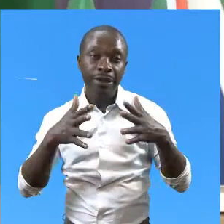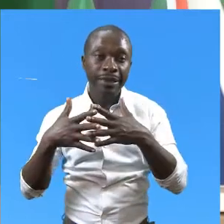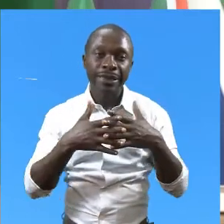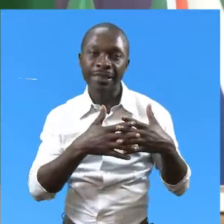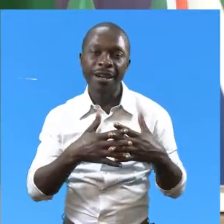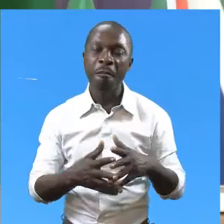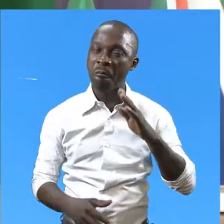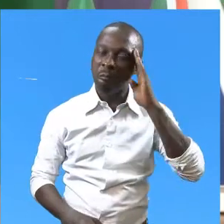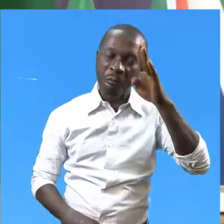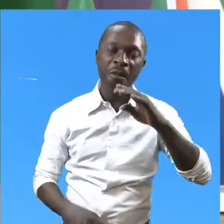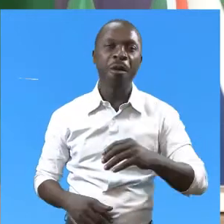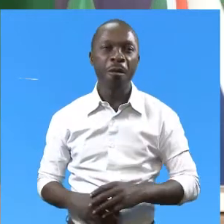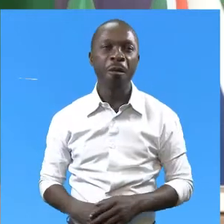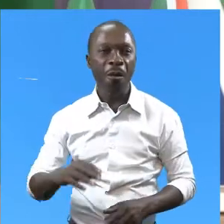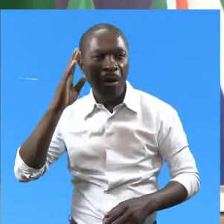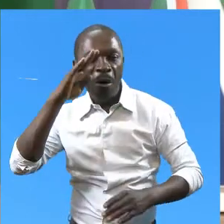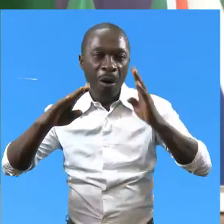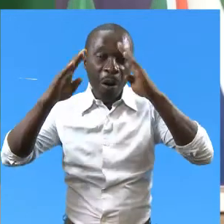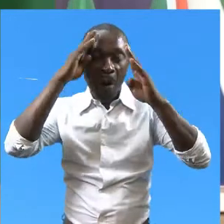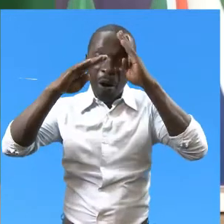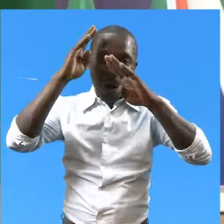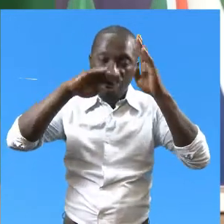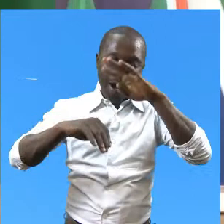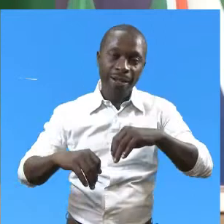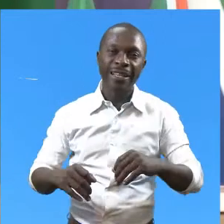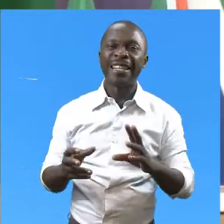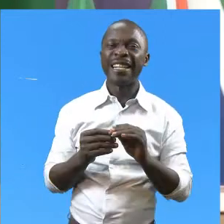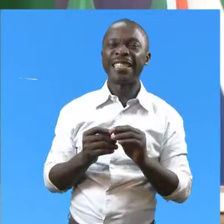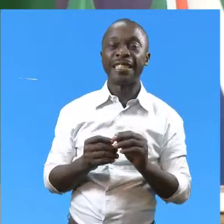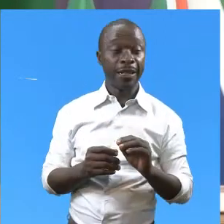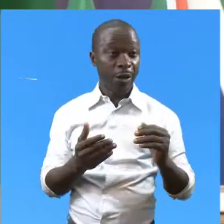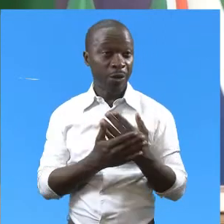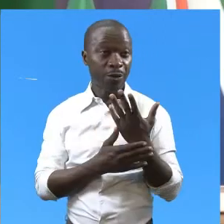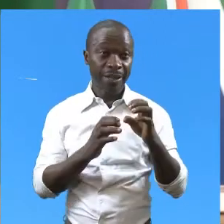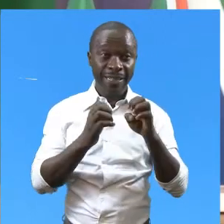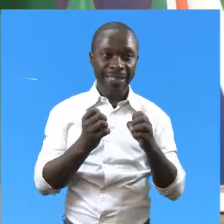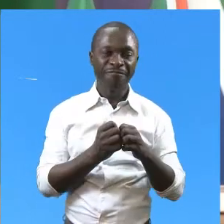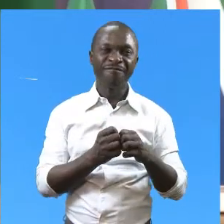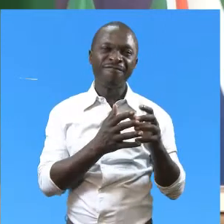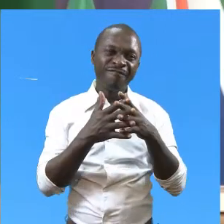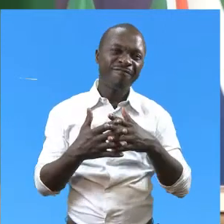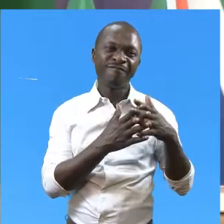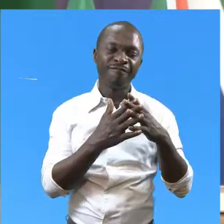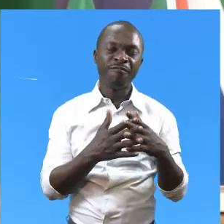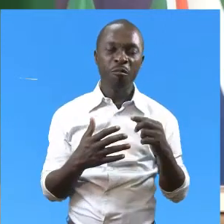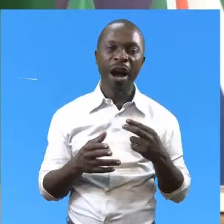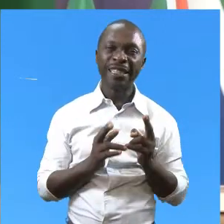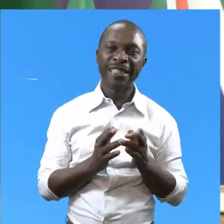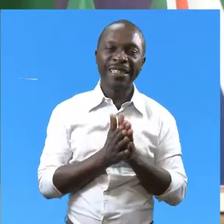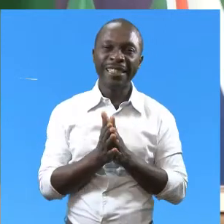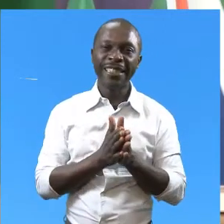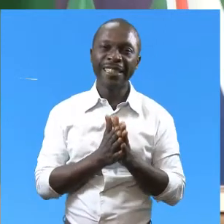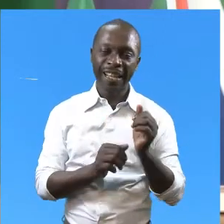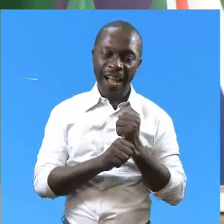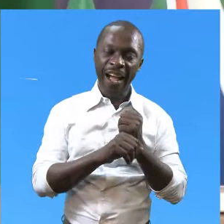en félicitant le nouveau président, a fait savoir qu'il était impatient de travailler avec la nouvelle équipe et de renforcer les liens d'amitié